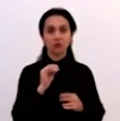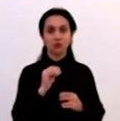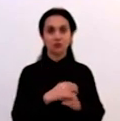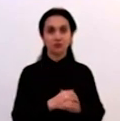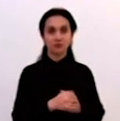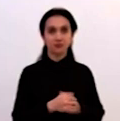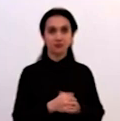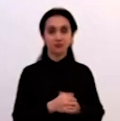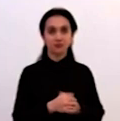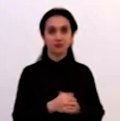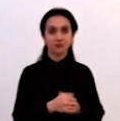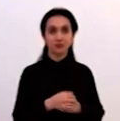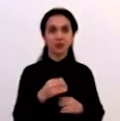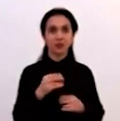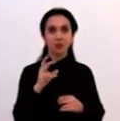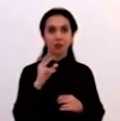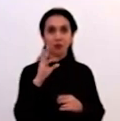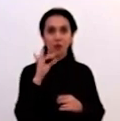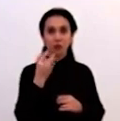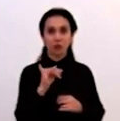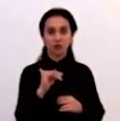jismoniy to'siqlar yaratish. To'rtinchisi ma'muriy.